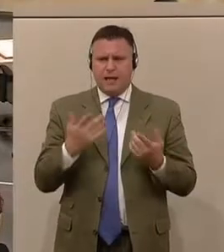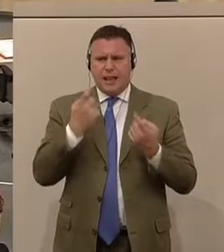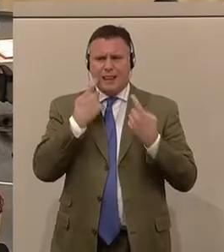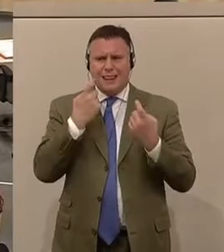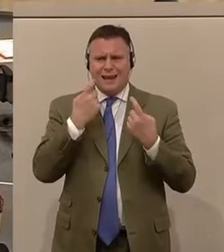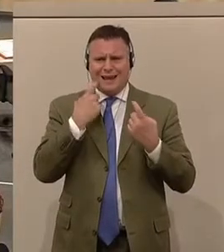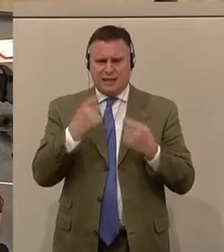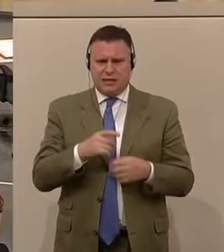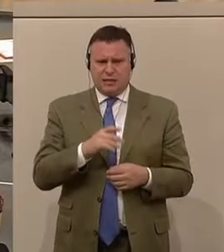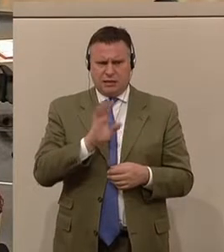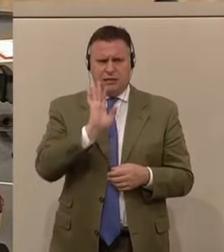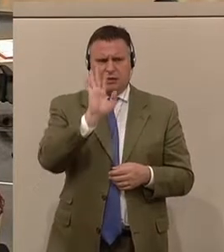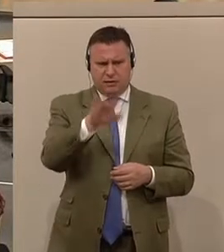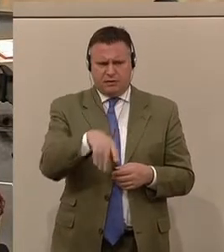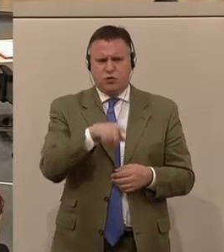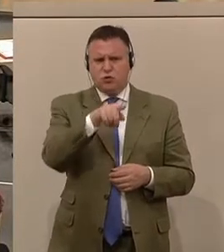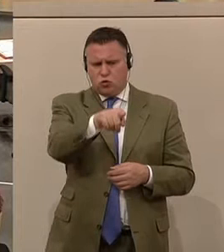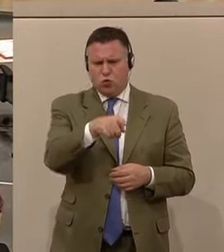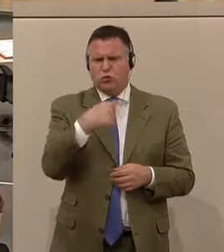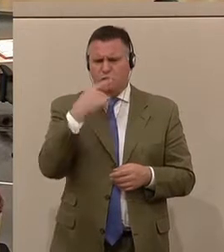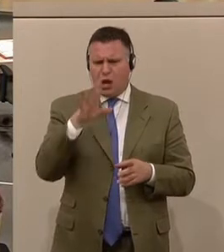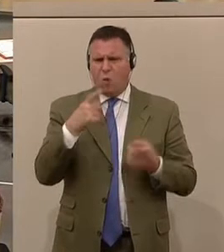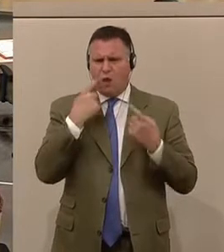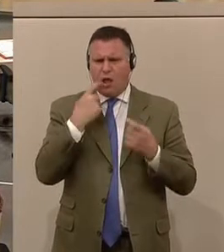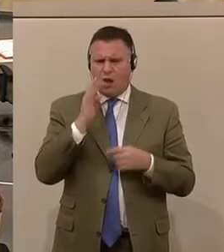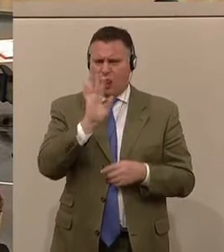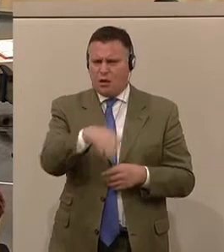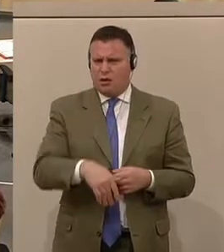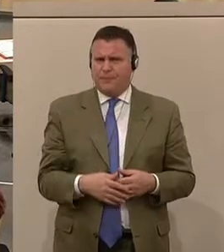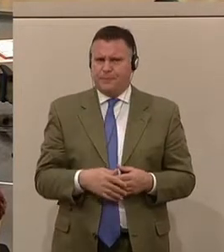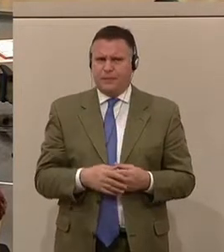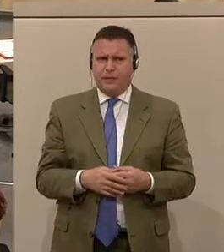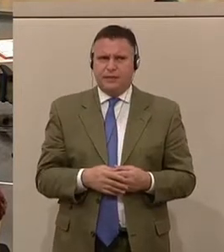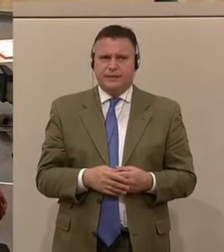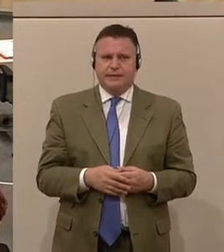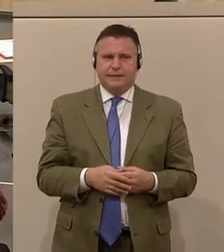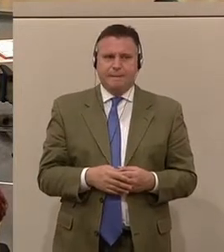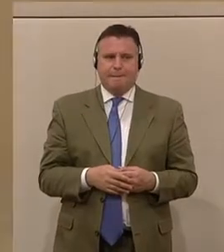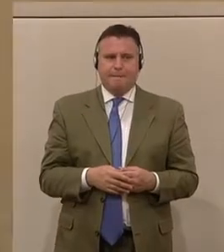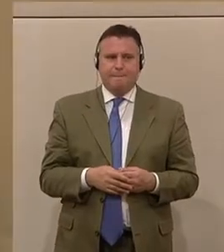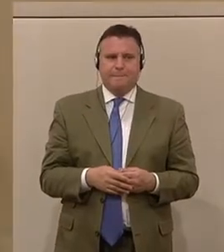lächerlich. Genauso wie das lächerlich ist, was Sie jetzt sagen. So, also.